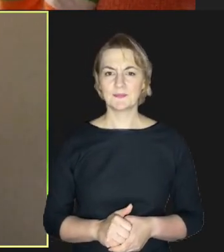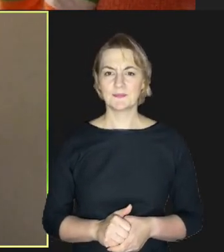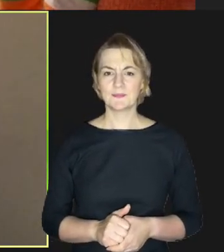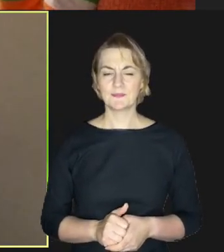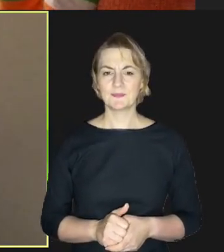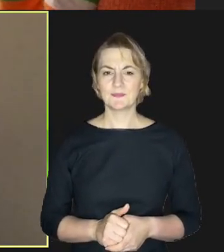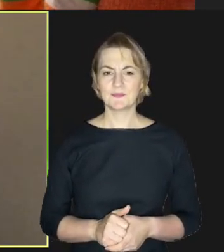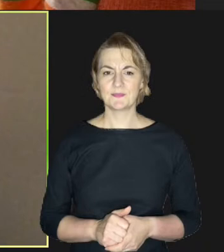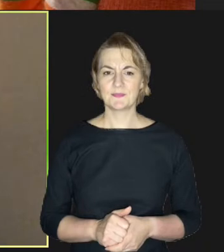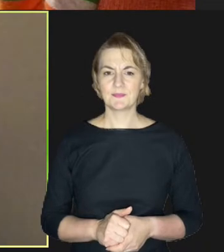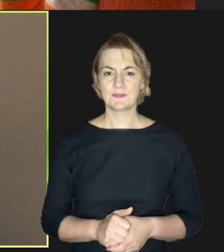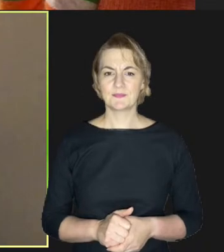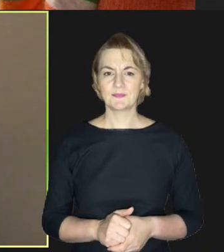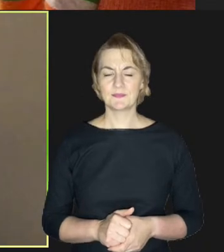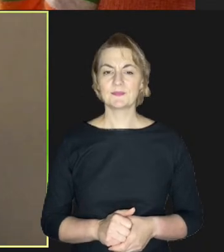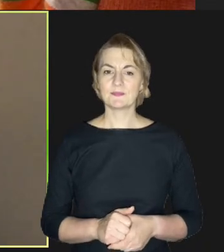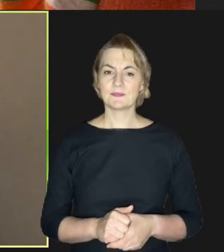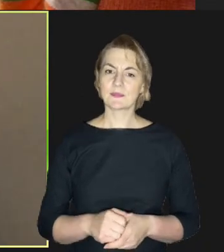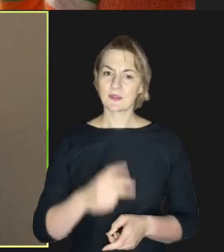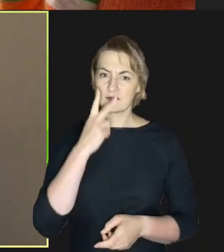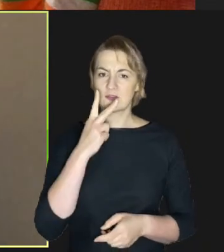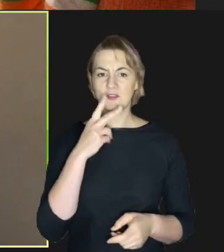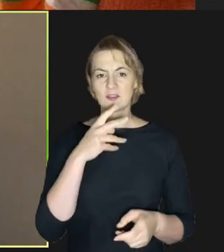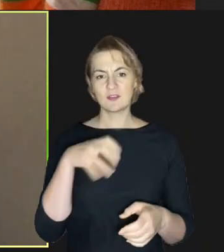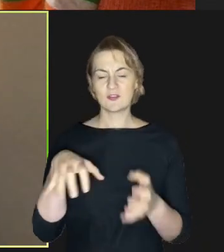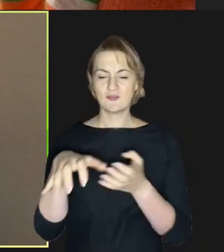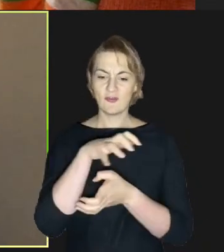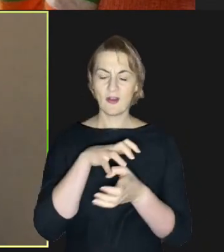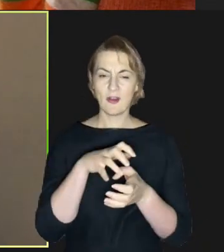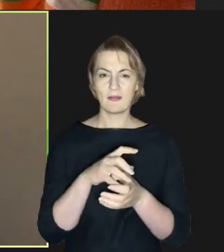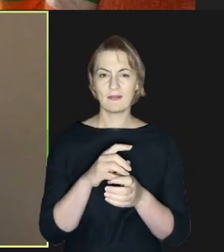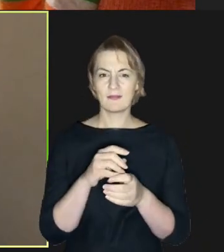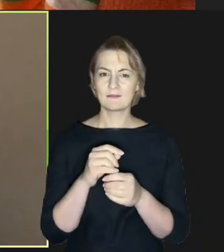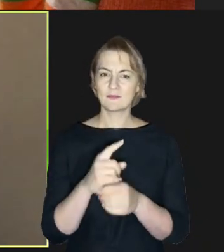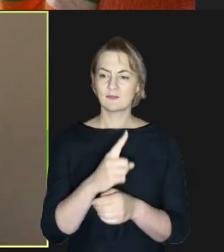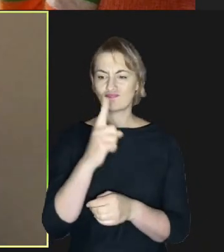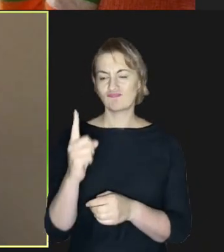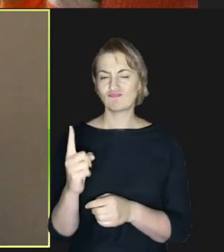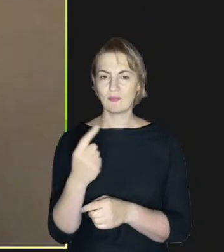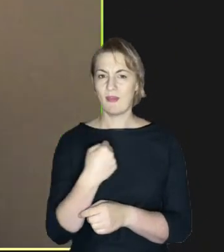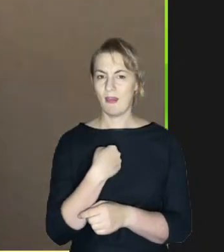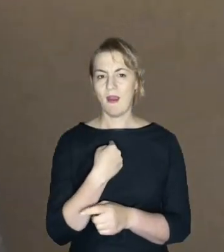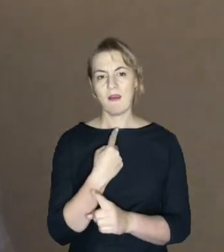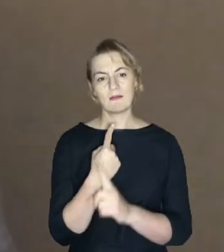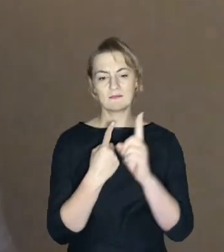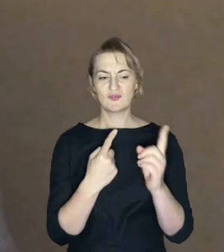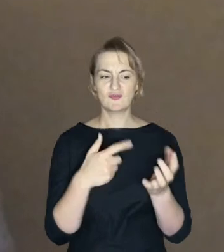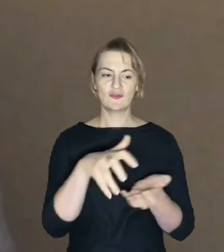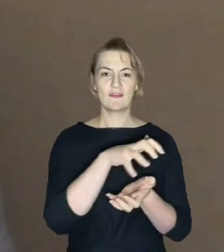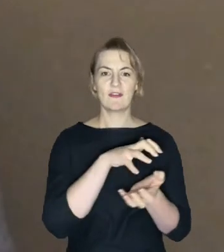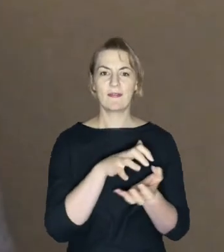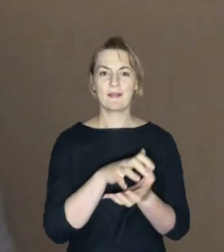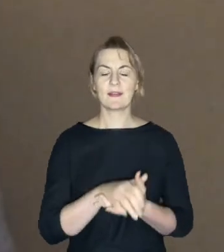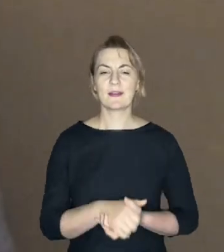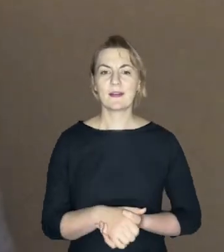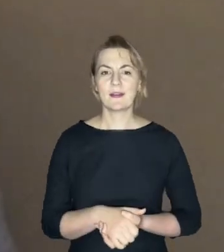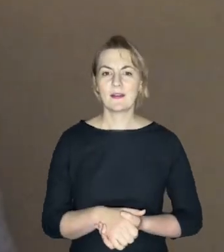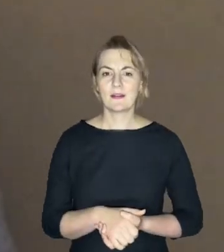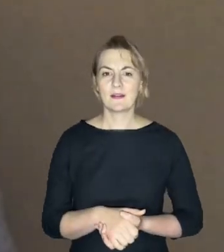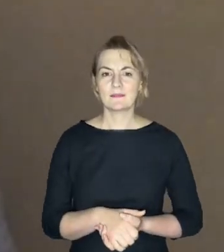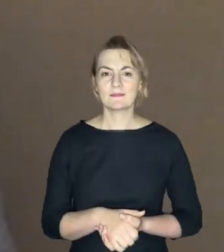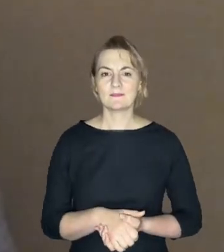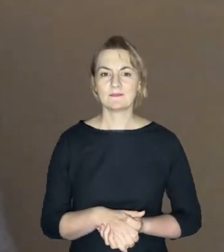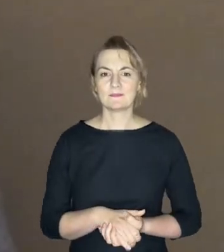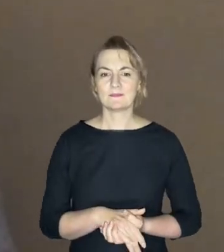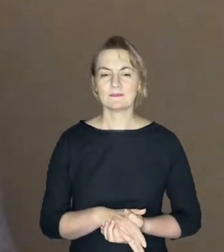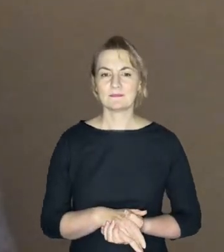widzenia siebie w świecie. No, można powiedzieć, że jest to lęk uzurpatora,